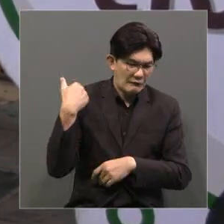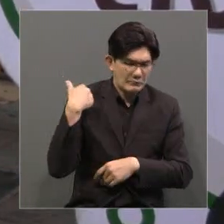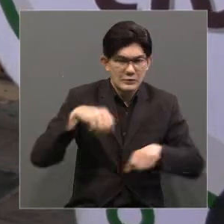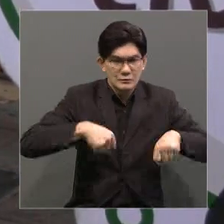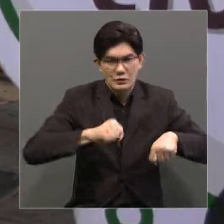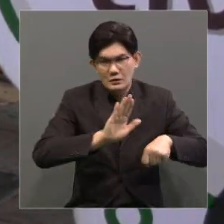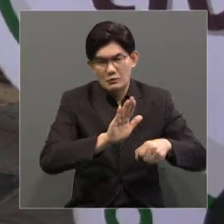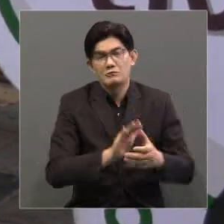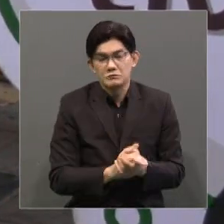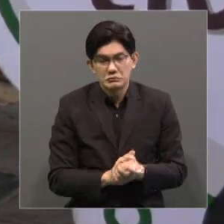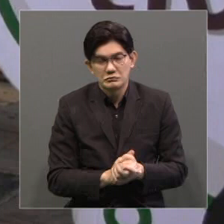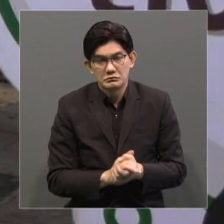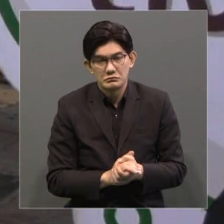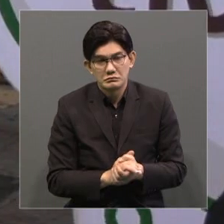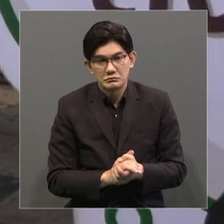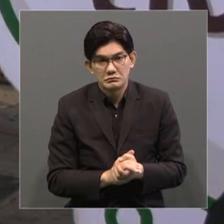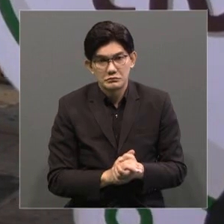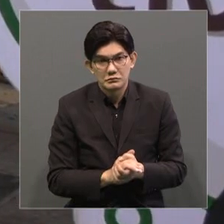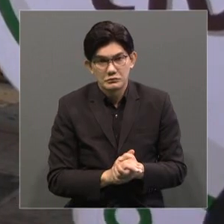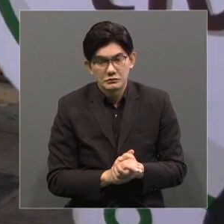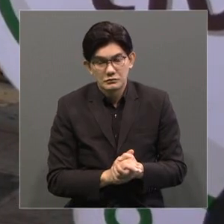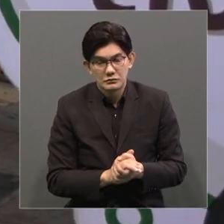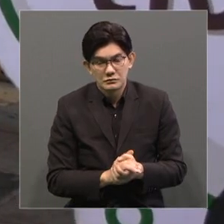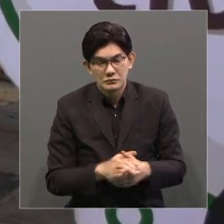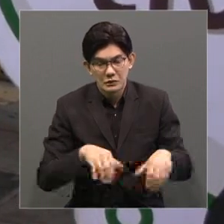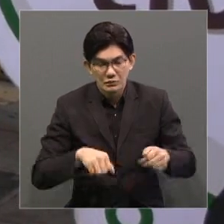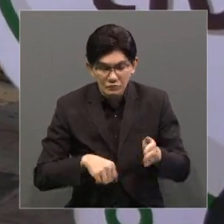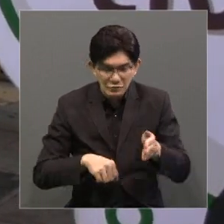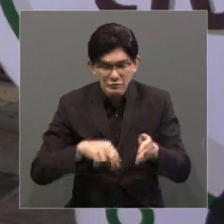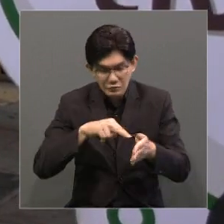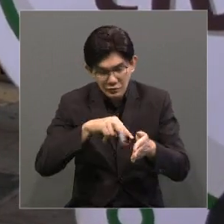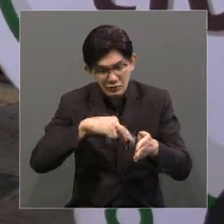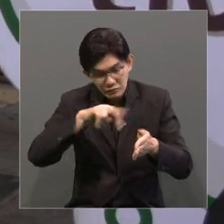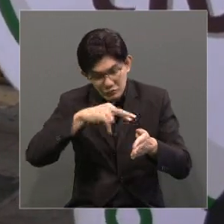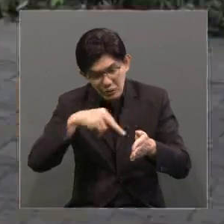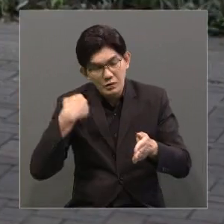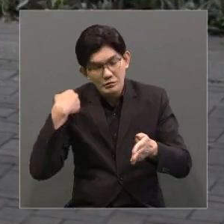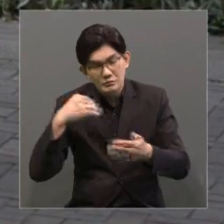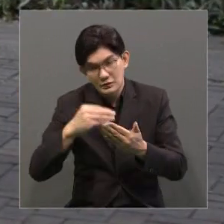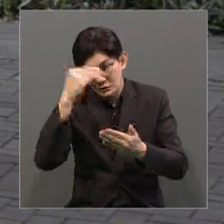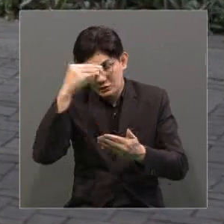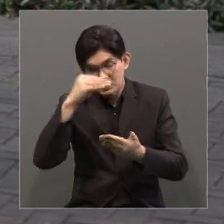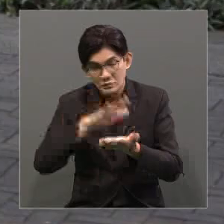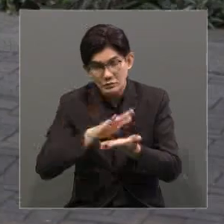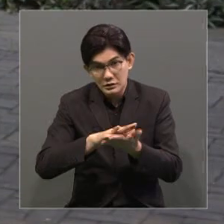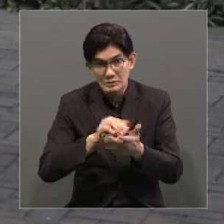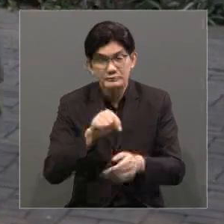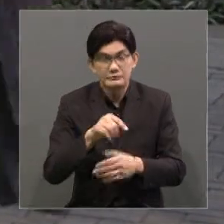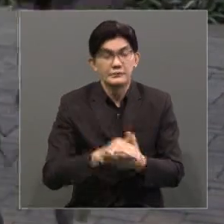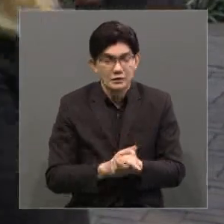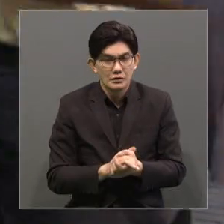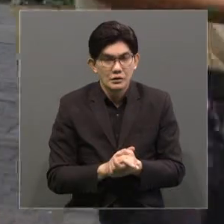แล้วก็มาใช้บริการกับน้องๆของโรงเรียนอาชีวะก็ได้ตอบโจทย์ได้ดี